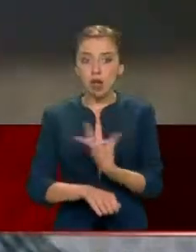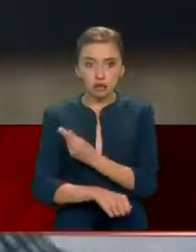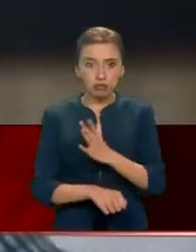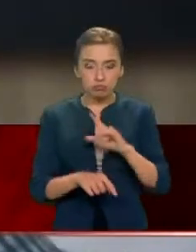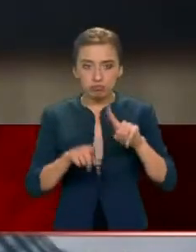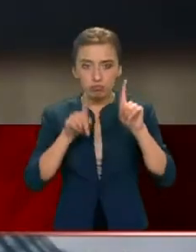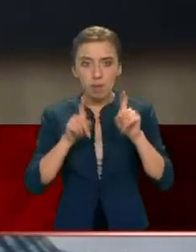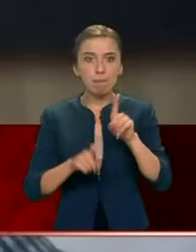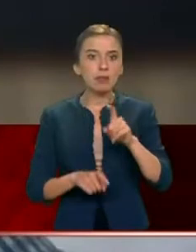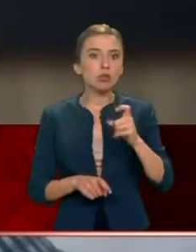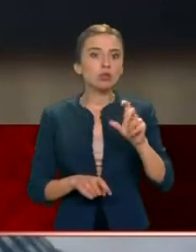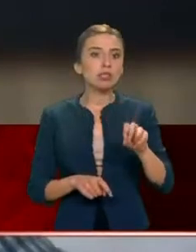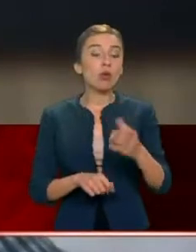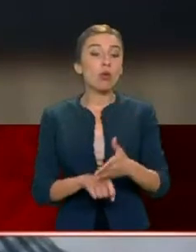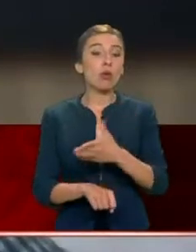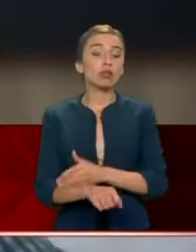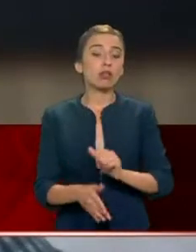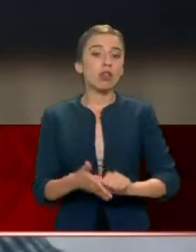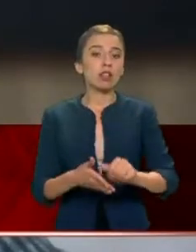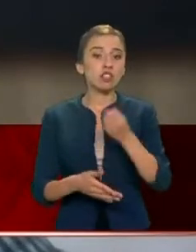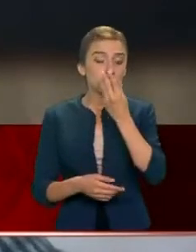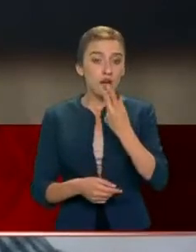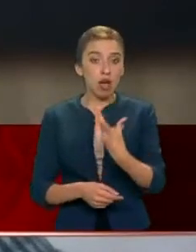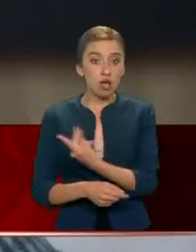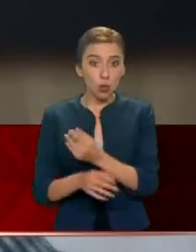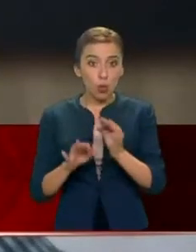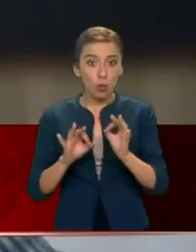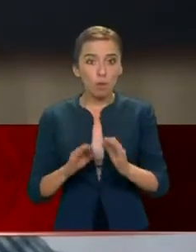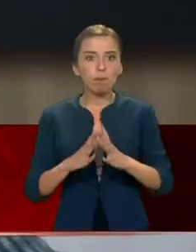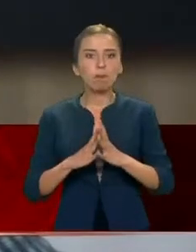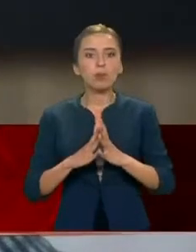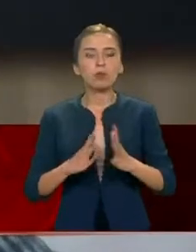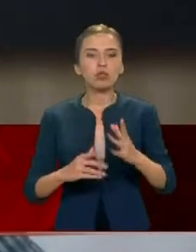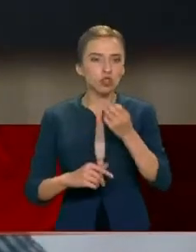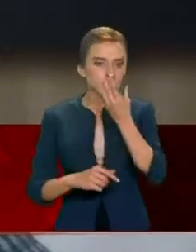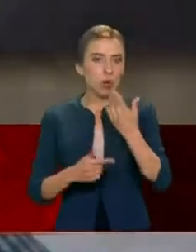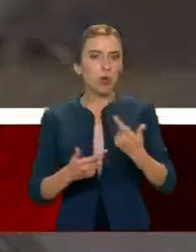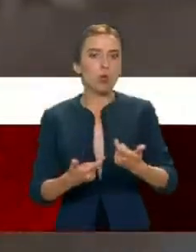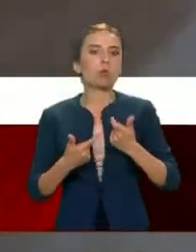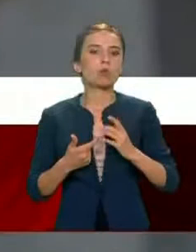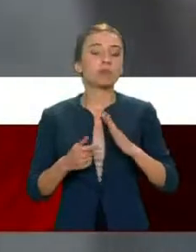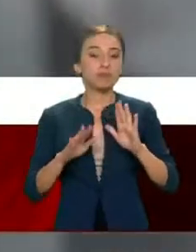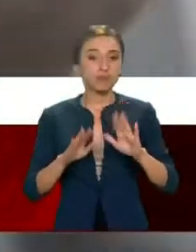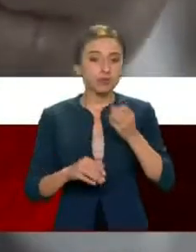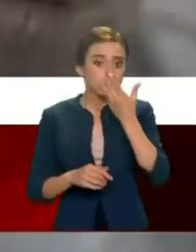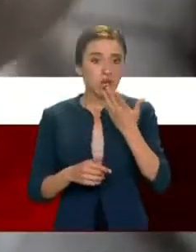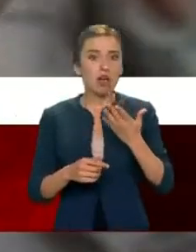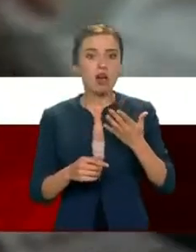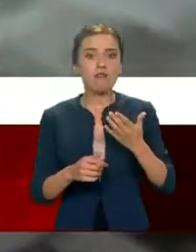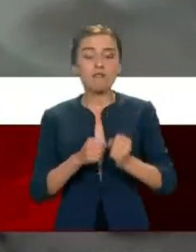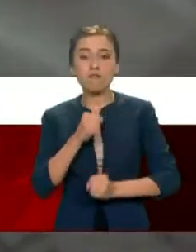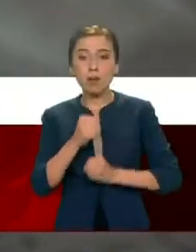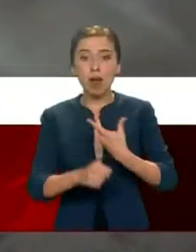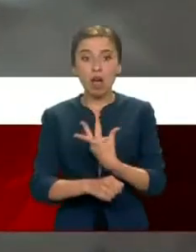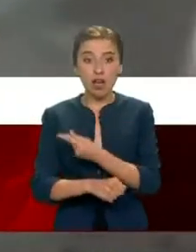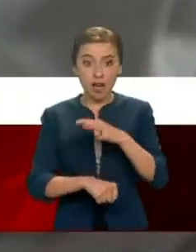mı? 1980'dan önce çiçek aşısı olmuş olanlar büyük olasılıkla çiçeğe karşı korunuyorlar. Ama çiçek aşısının üretimi bu